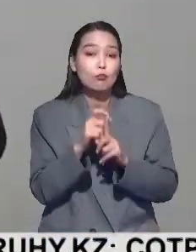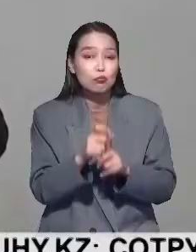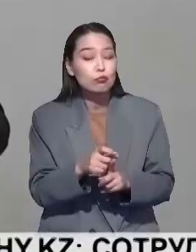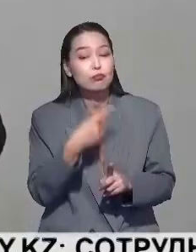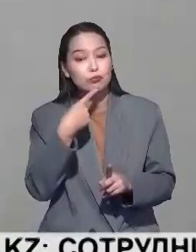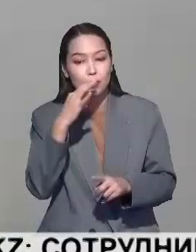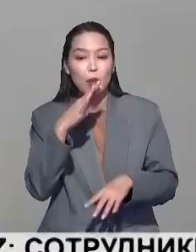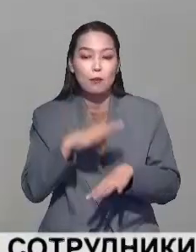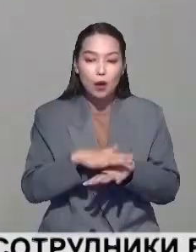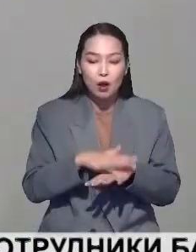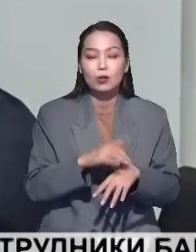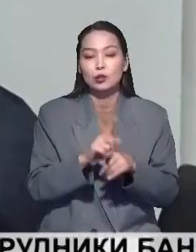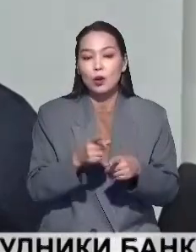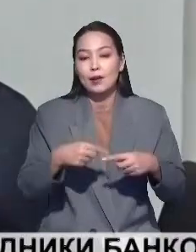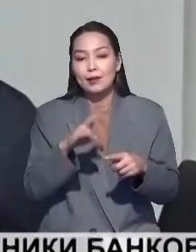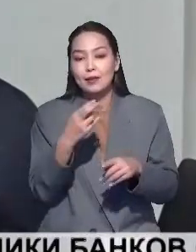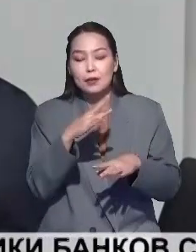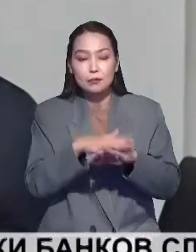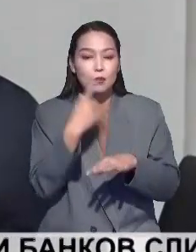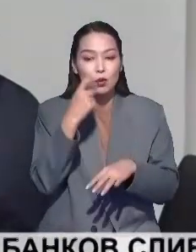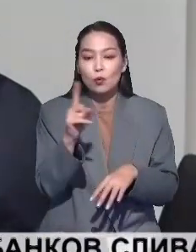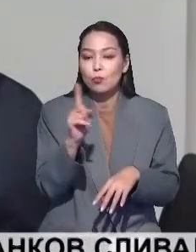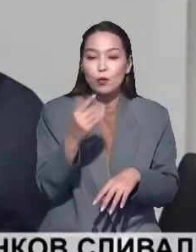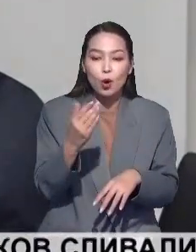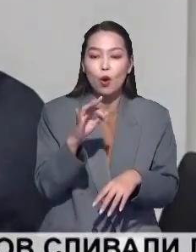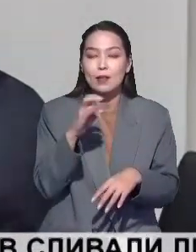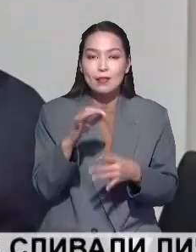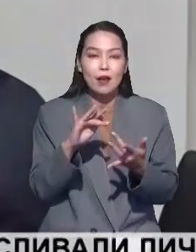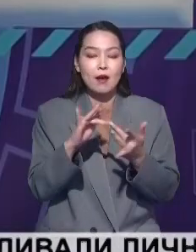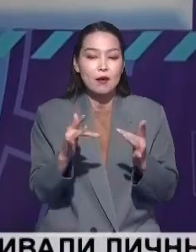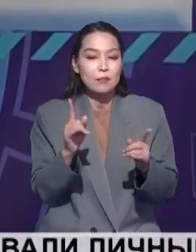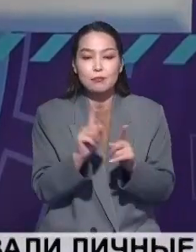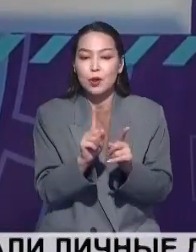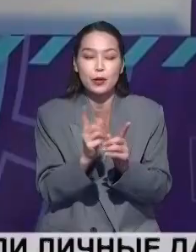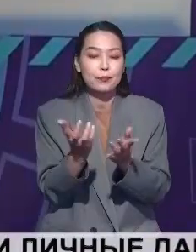сотрудниками банка. В агентстве Внасбанке заявили, что отменить онлайн-кредиты не получится.